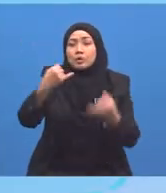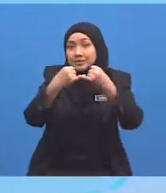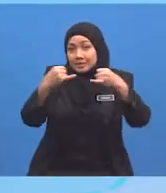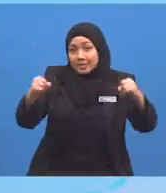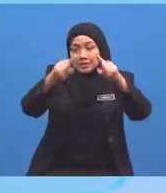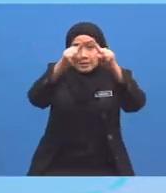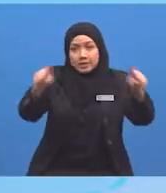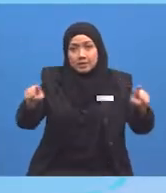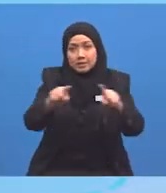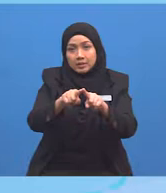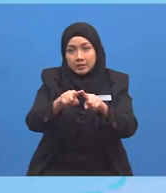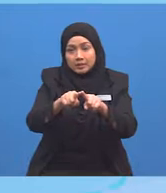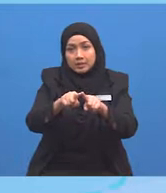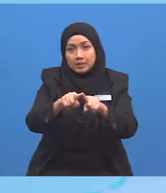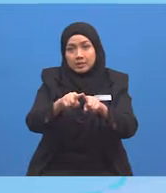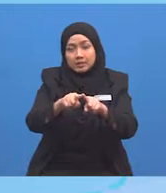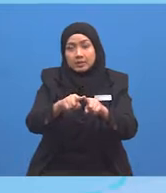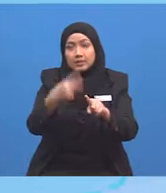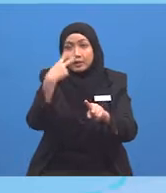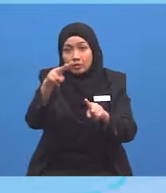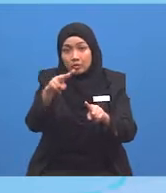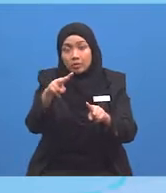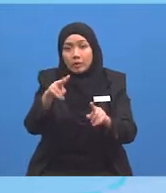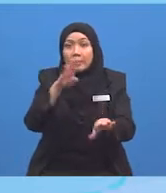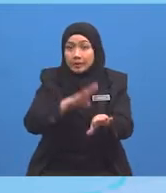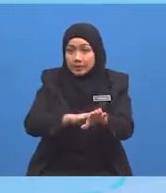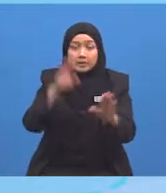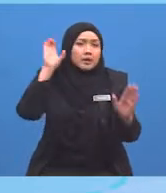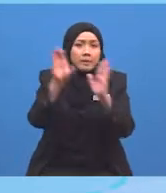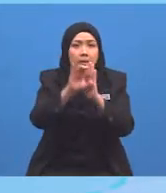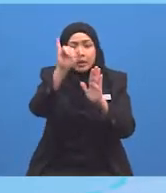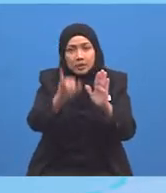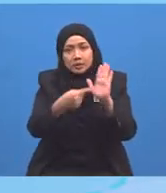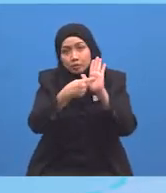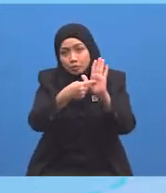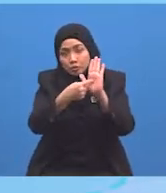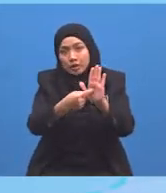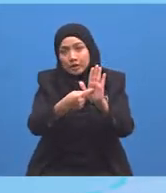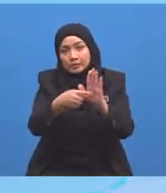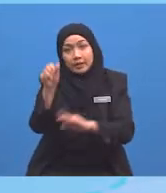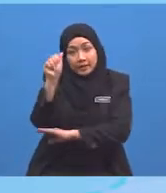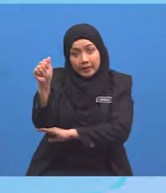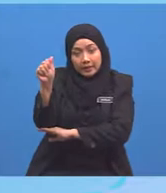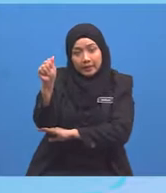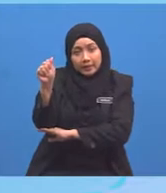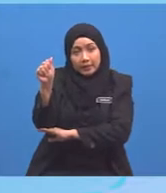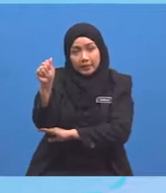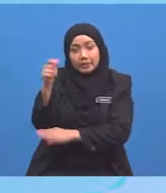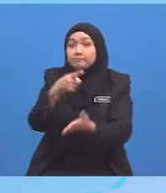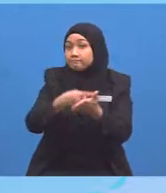segitiga berdasarkan rajah yang diberikan. Rajah A.